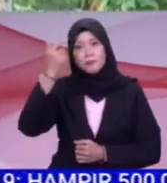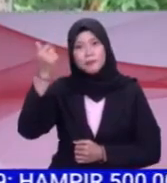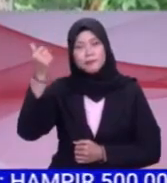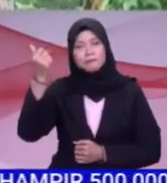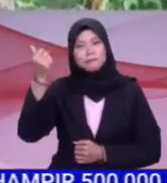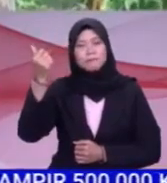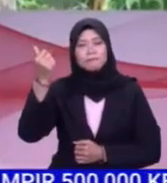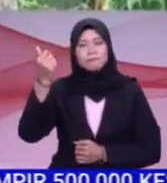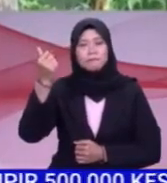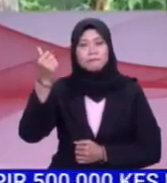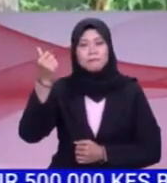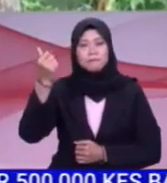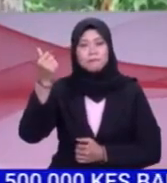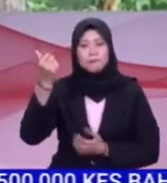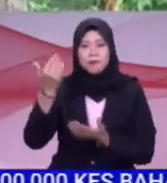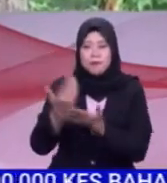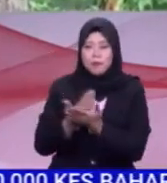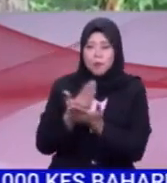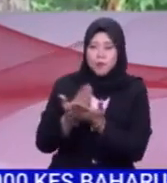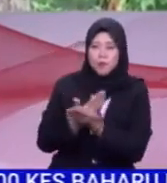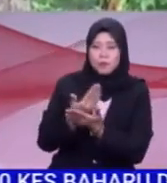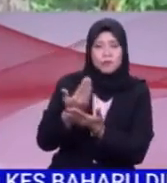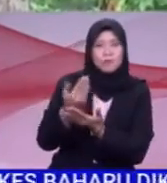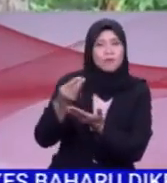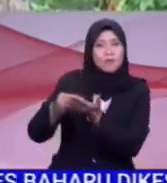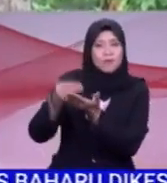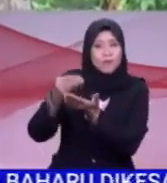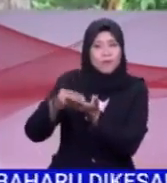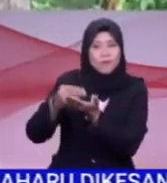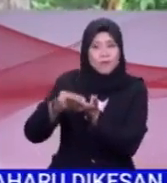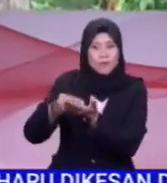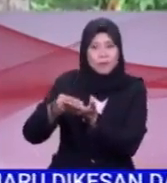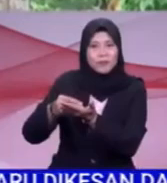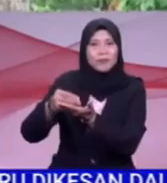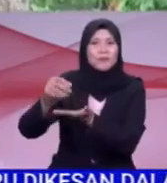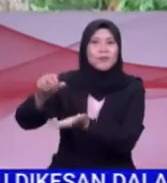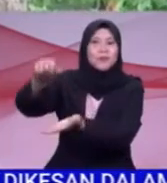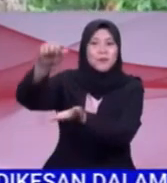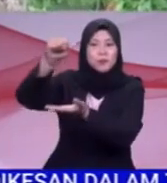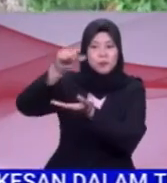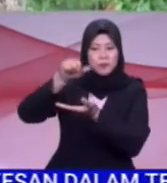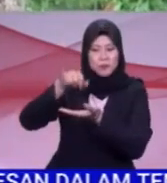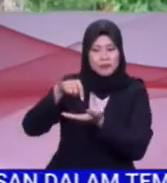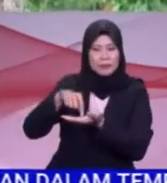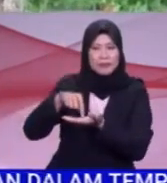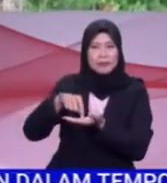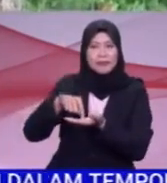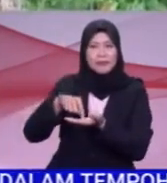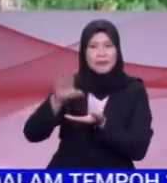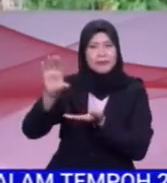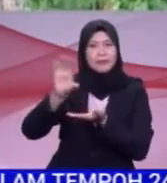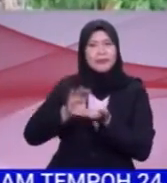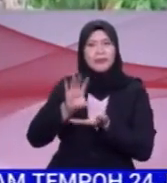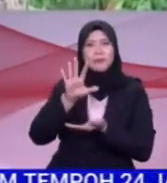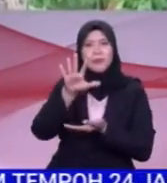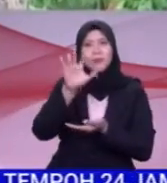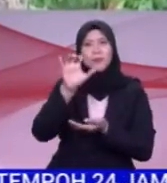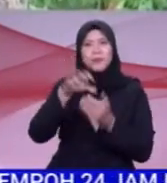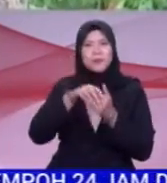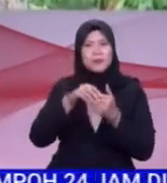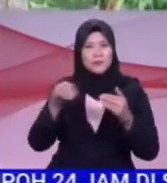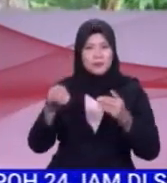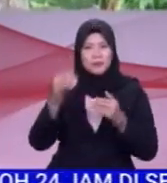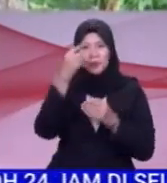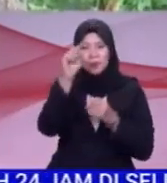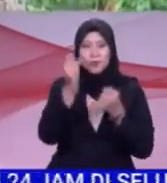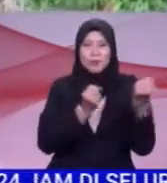atas baru-baru ini bantuan yang diwar-warkan oleh kerajaan sebanyak RM500 kepada